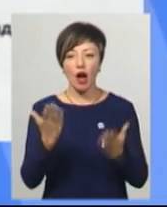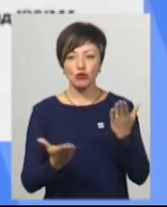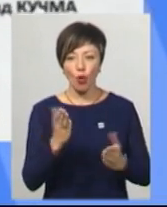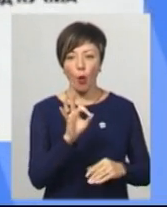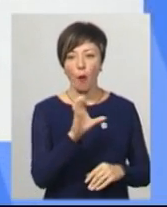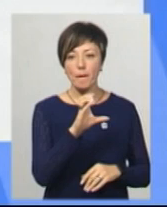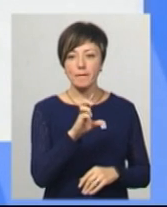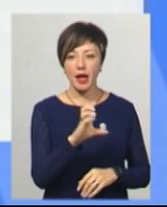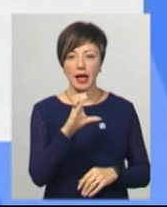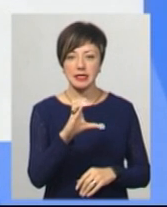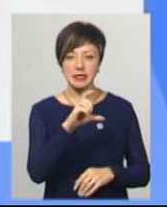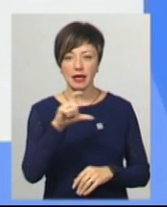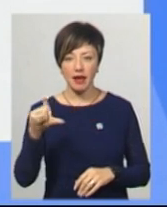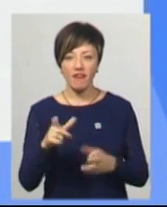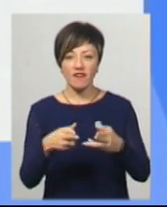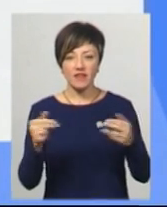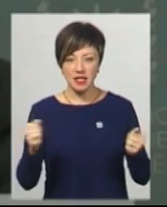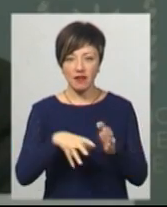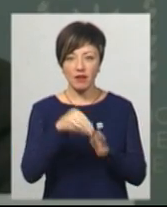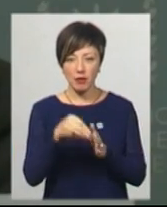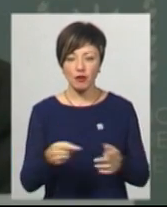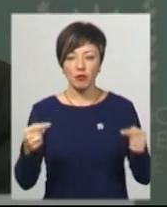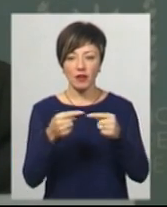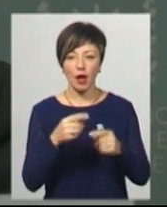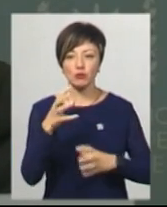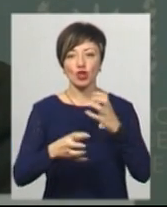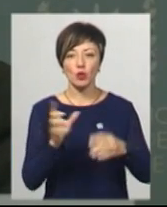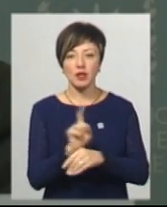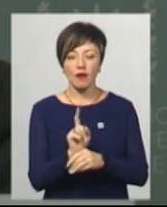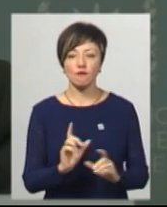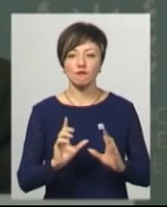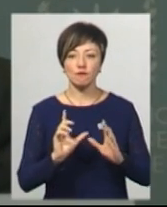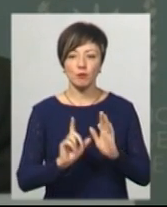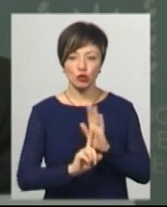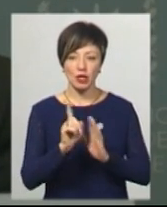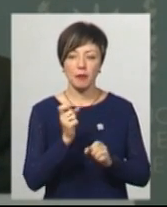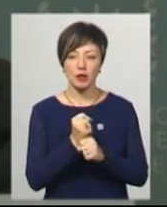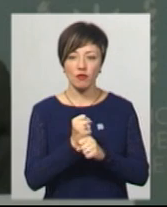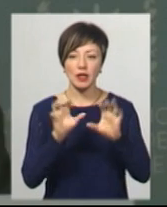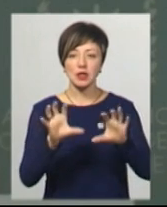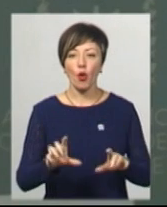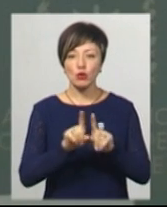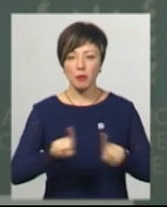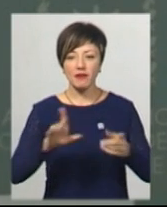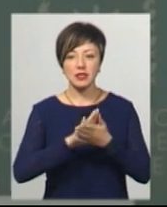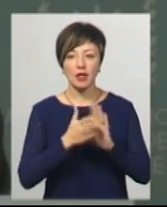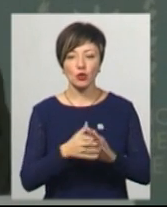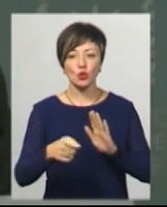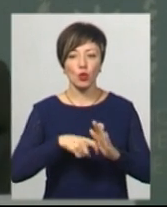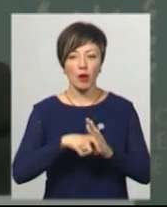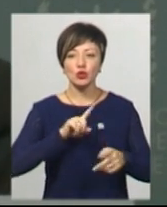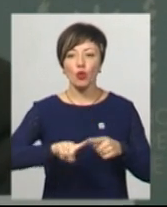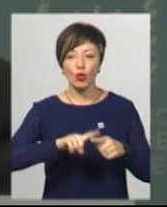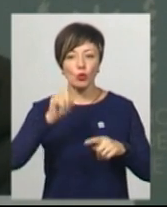визнає вибори такими, що відповідають міжнародним стандартам, вступить у дію закон про особливий статус Донбасу. Згодом про те, що